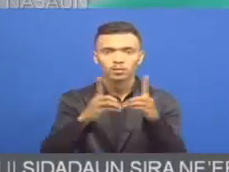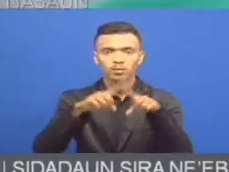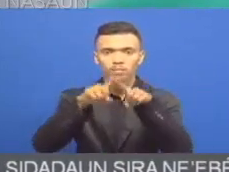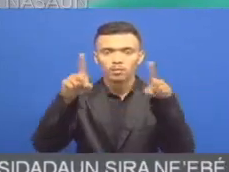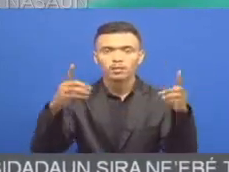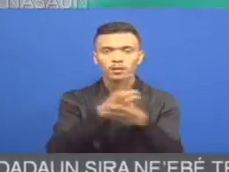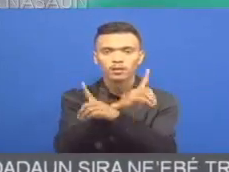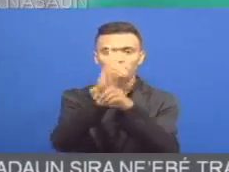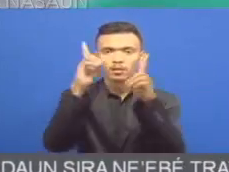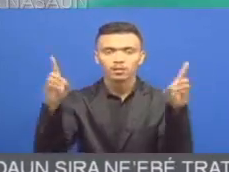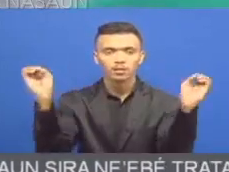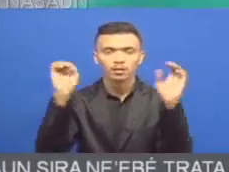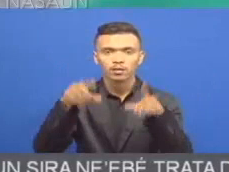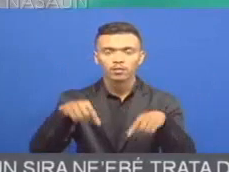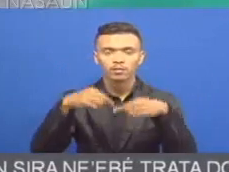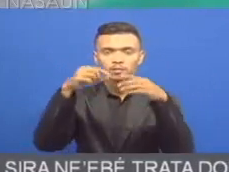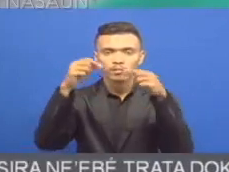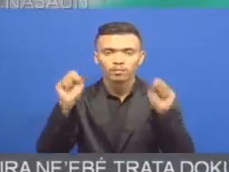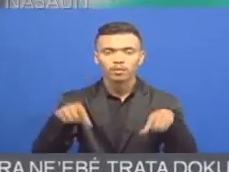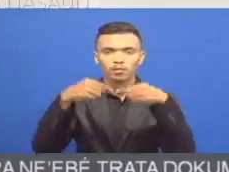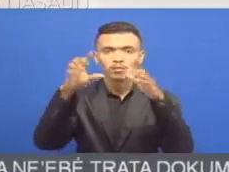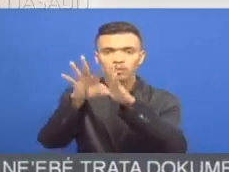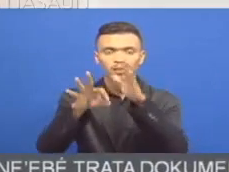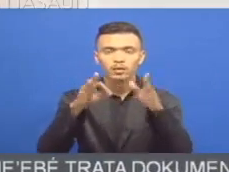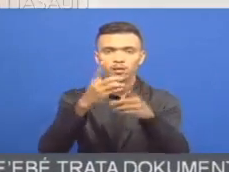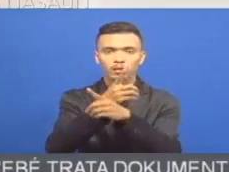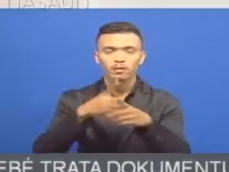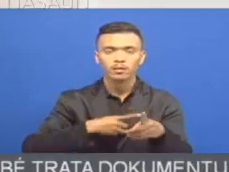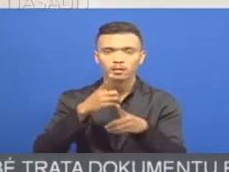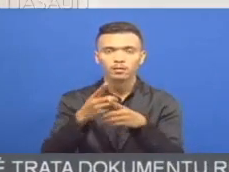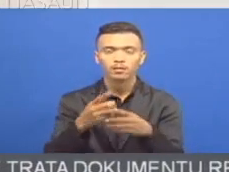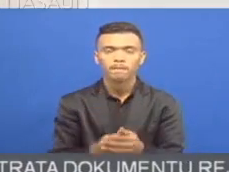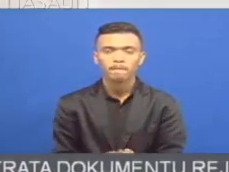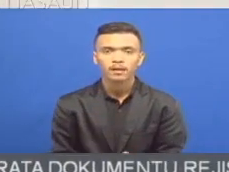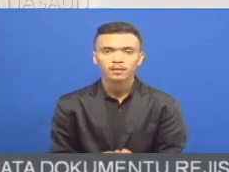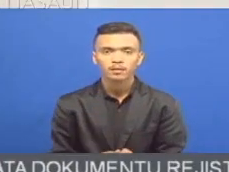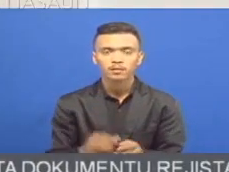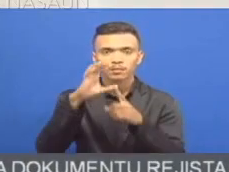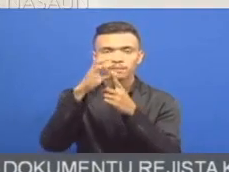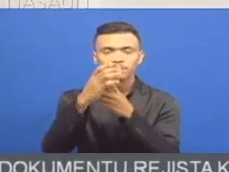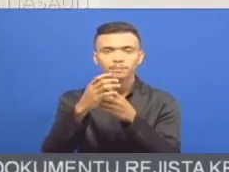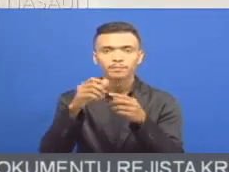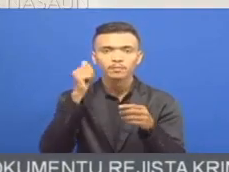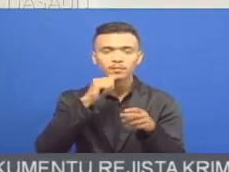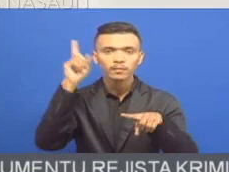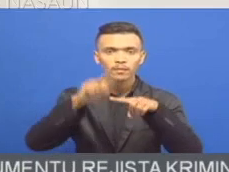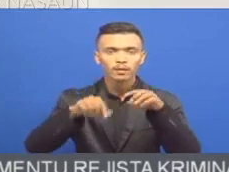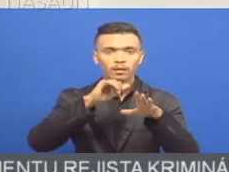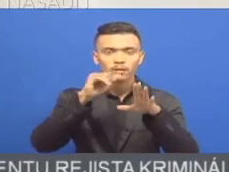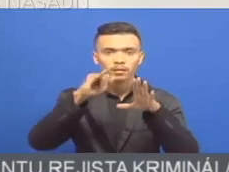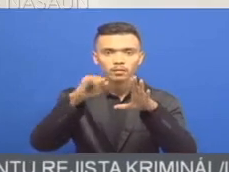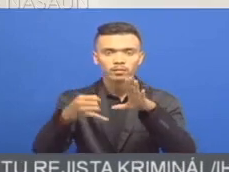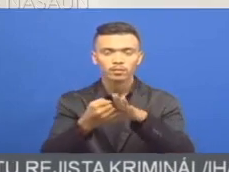la limiti feto atu hetan poder lokal. Candidato si fisuku, feto la bele involve e lara, ne italo discriminação